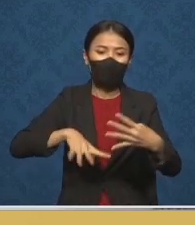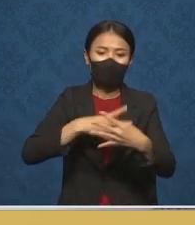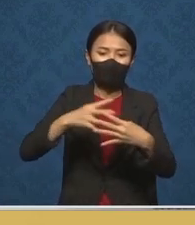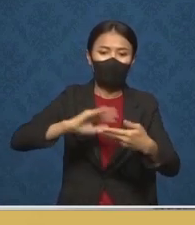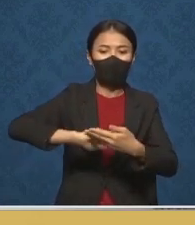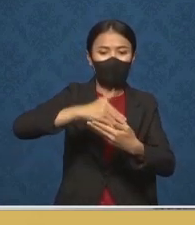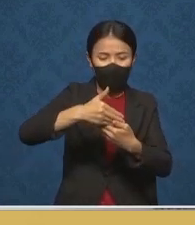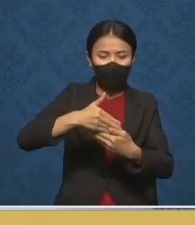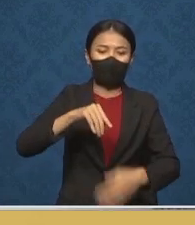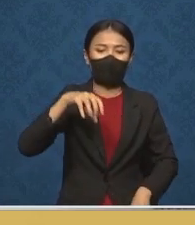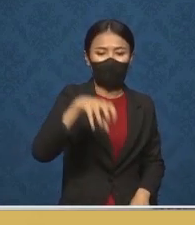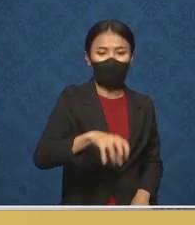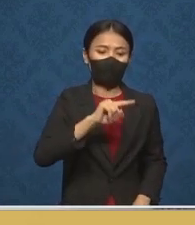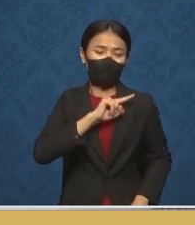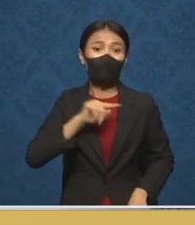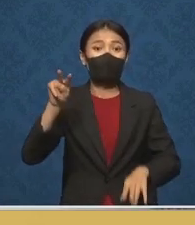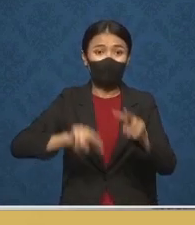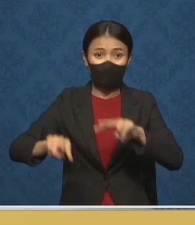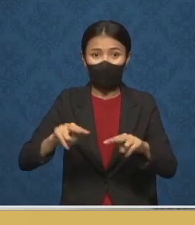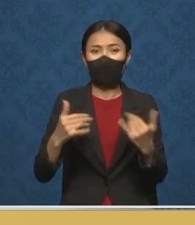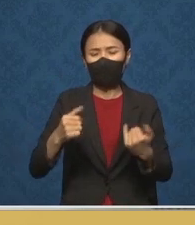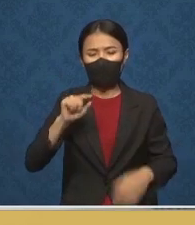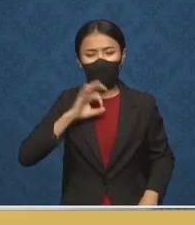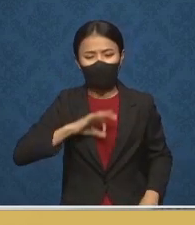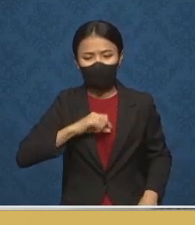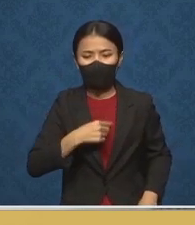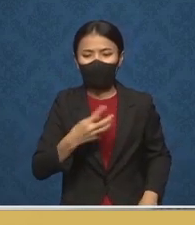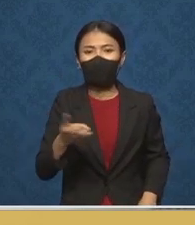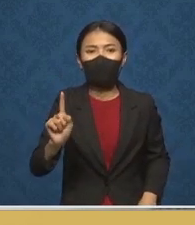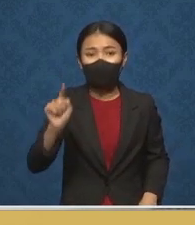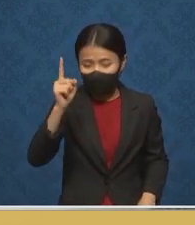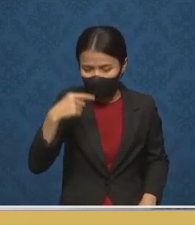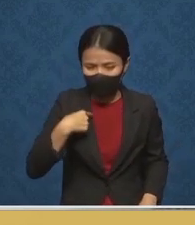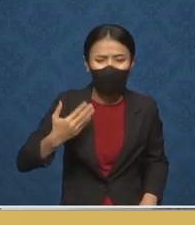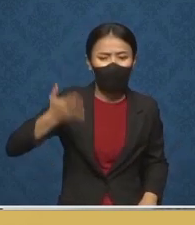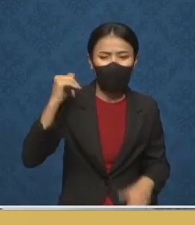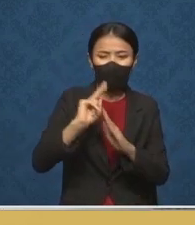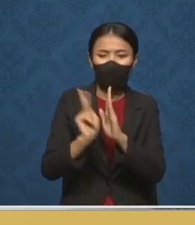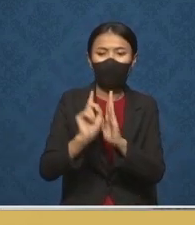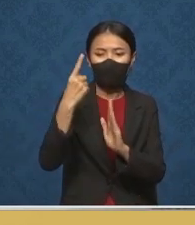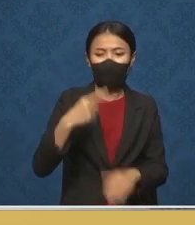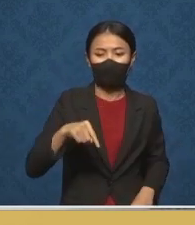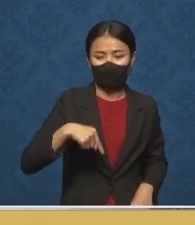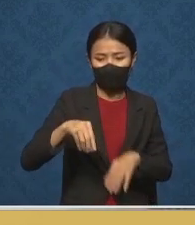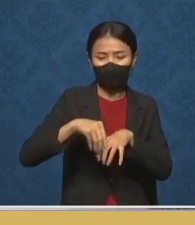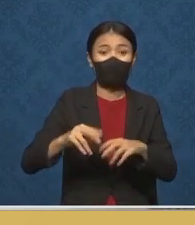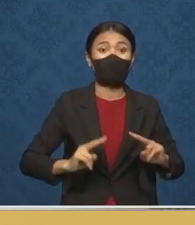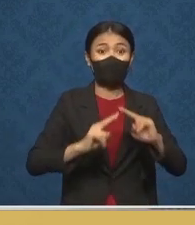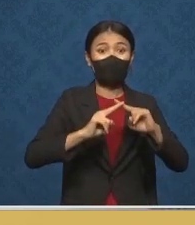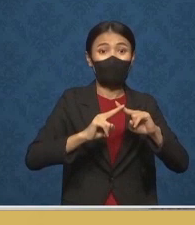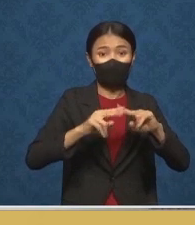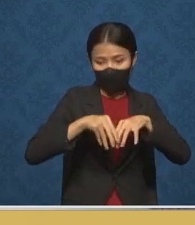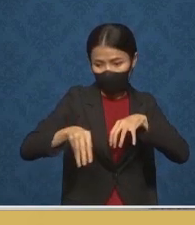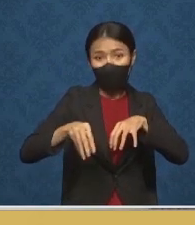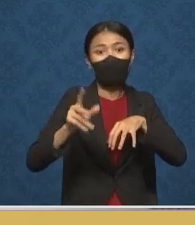แทนสำนักงานทะเบียนราษฎรตอนเกิดกฎหมายใหม่ๆเป็นกรมนะผมจำได้ว่าในยุคพล